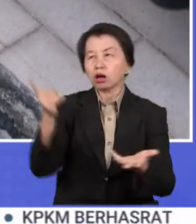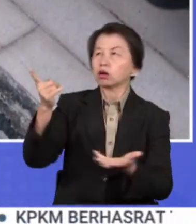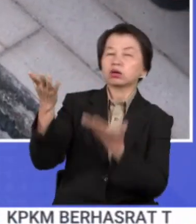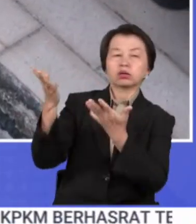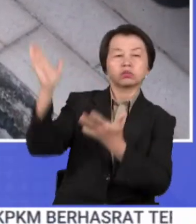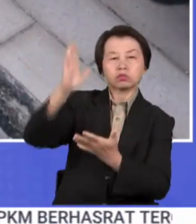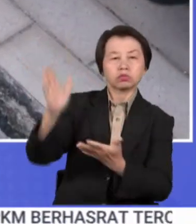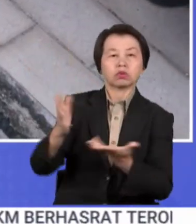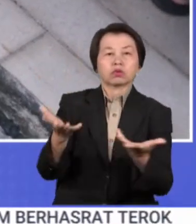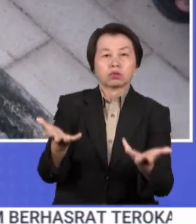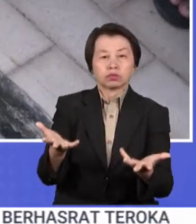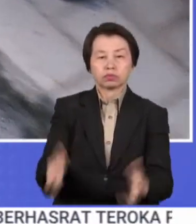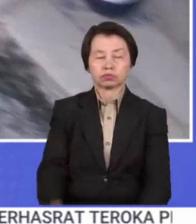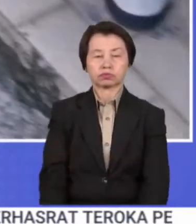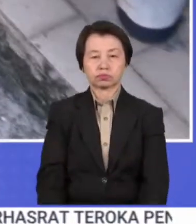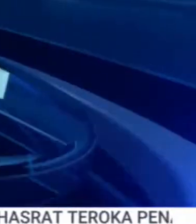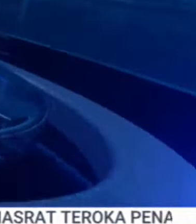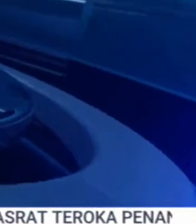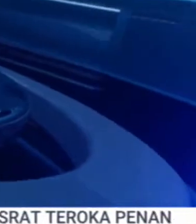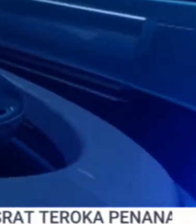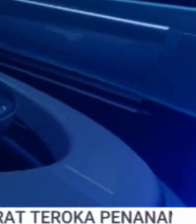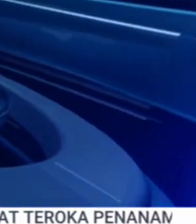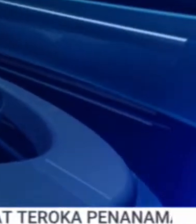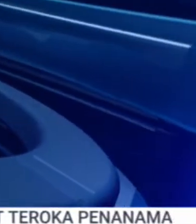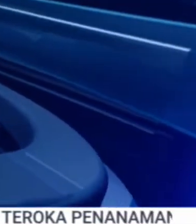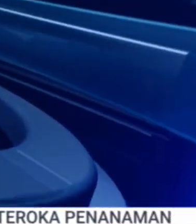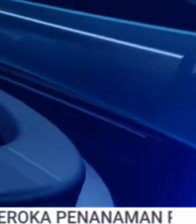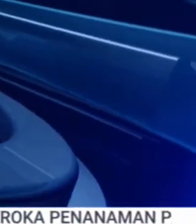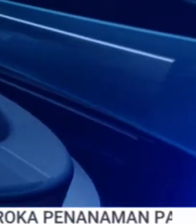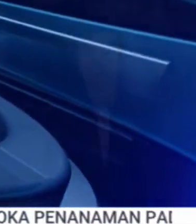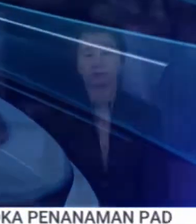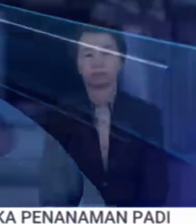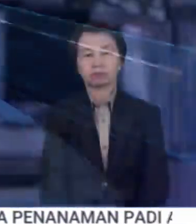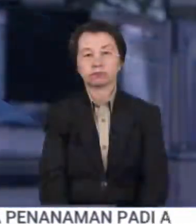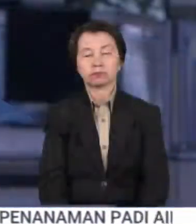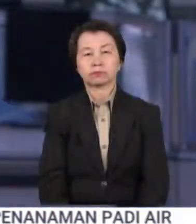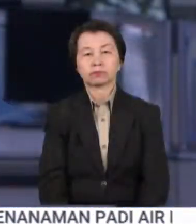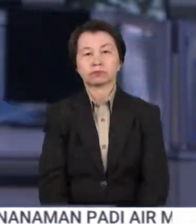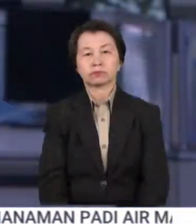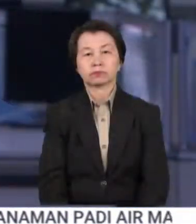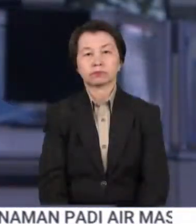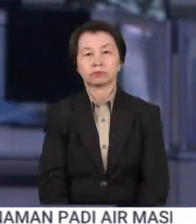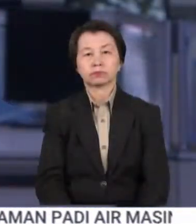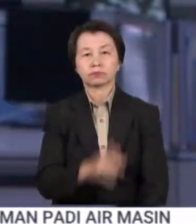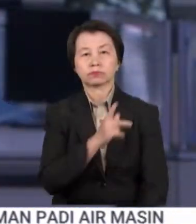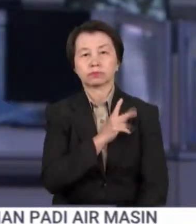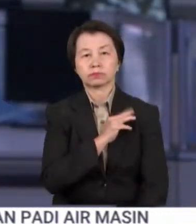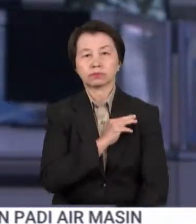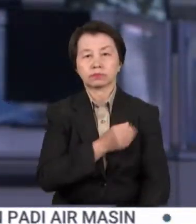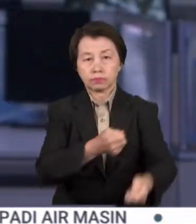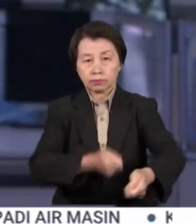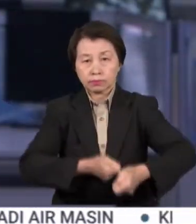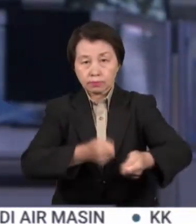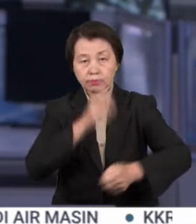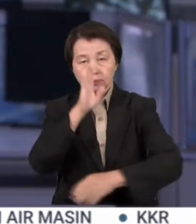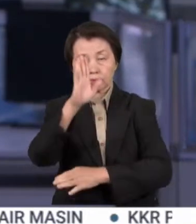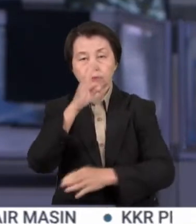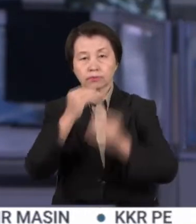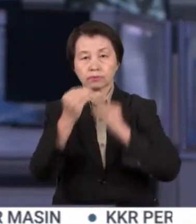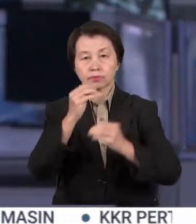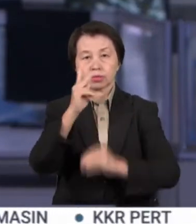jalan penyelesaian. Kementerian Pertanian dan Keterjaminan